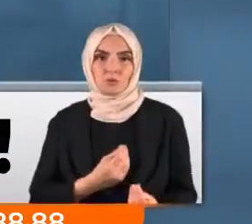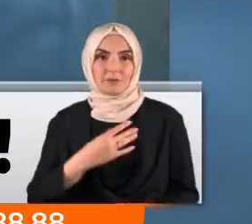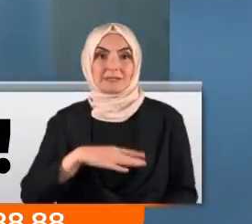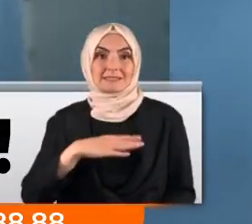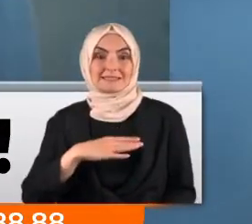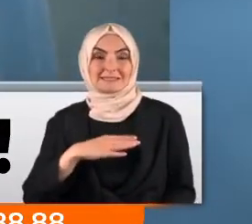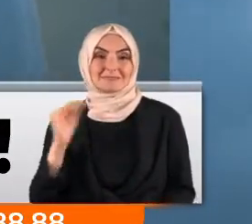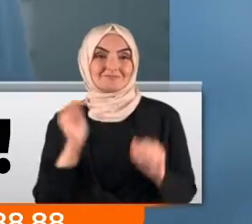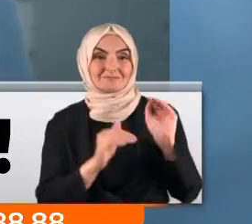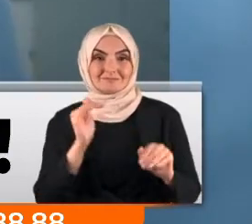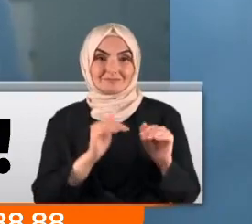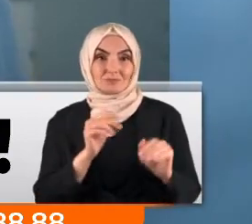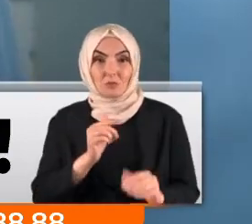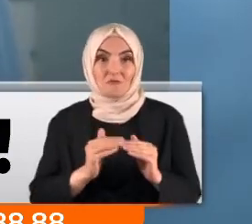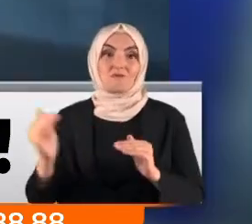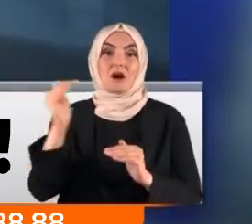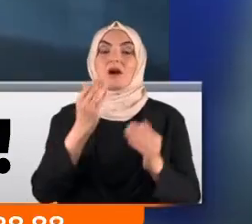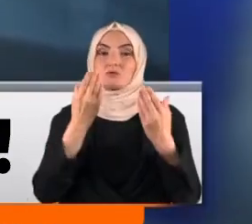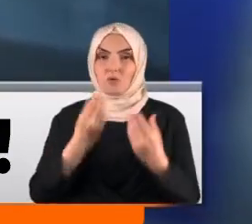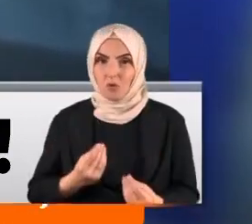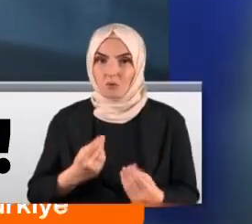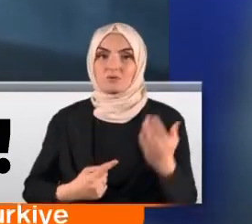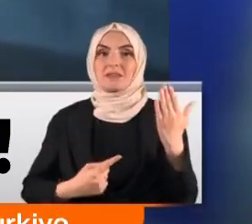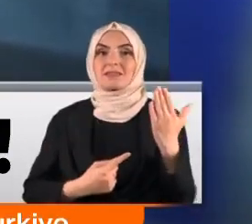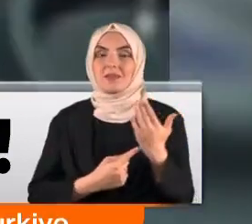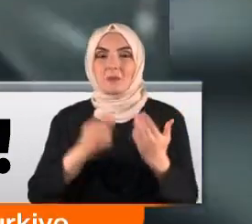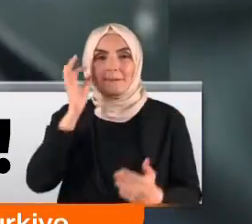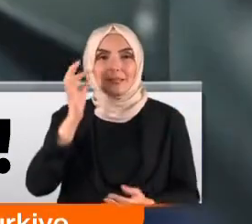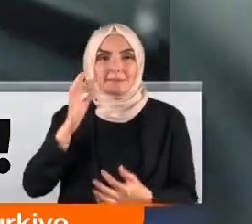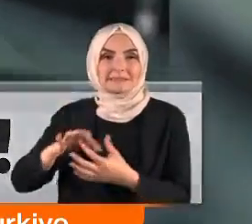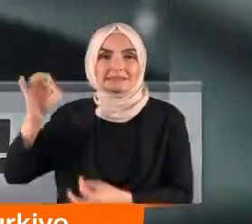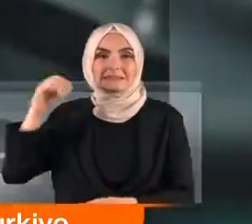teknolojik gelişmelerde bilim insanlarının karşısındaki sorunlara çözüm olabilir.